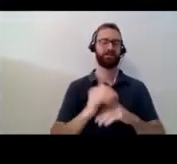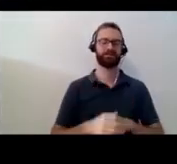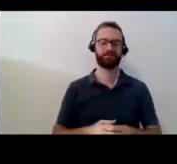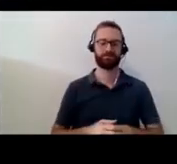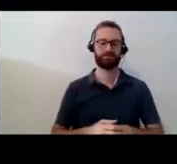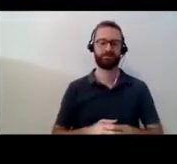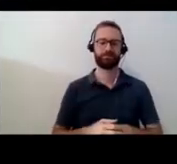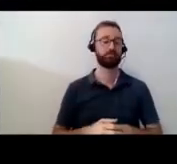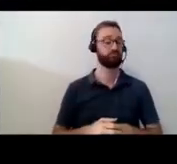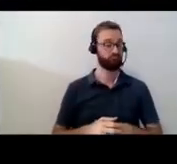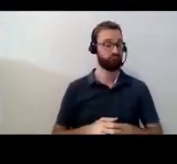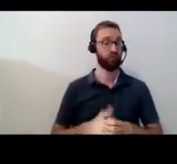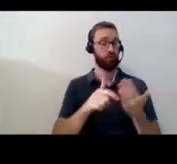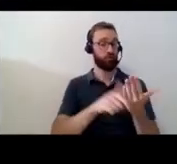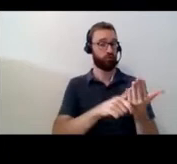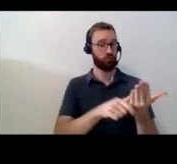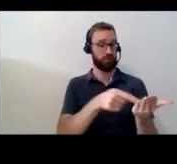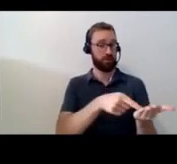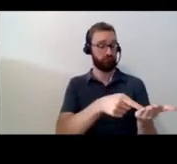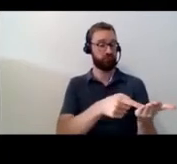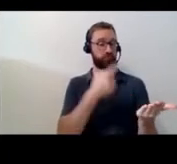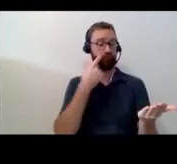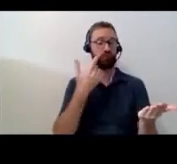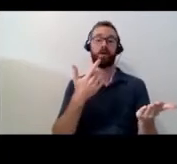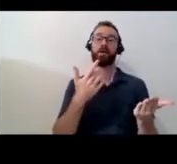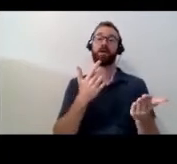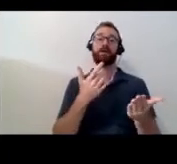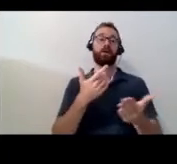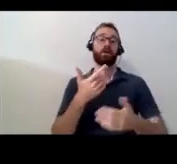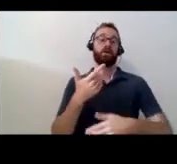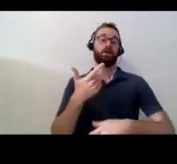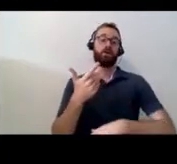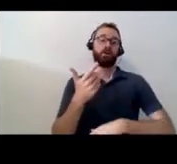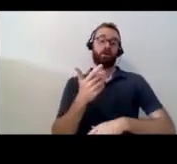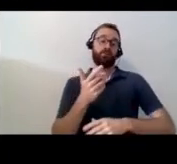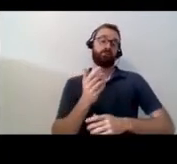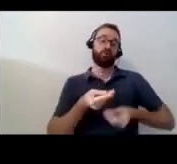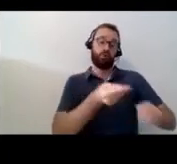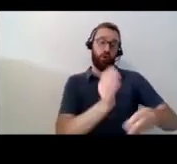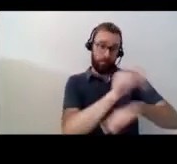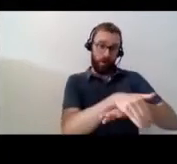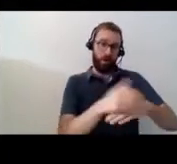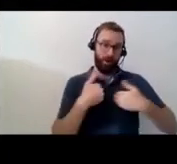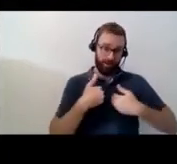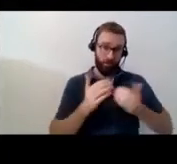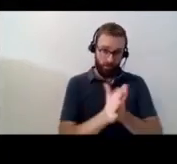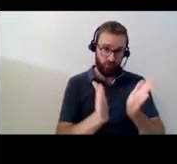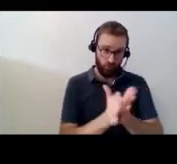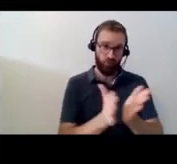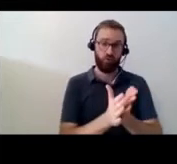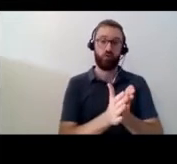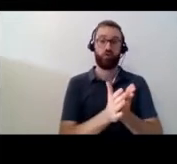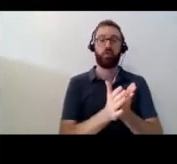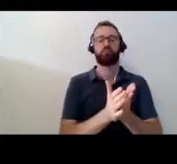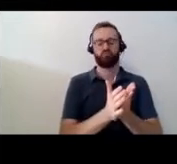Donc, le dossier semble suggérer que, considérant que la mise à mort d'animaux dangereux serait nécessaire pour la sécurité des justiciables, voire